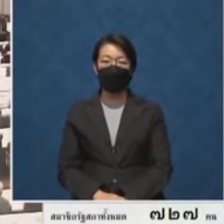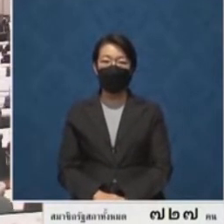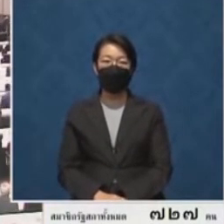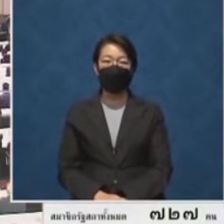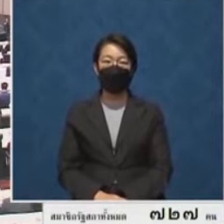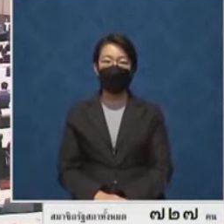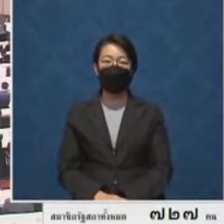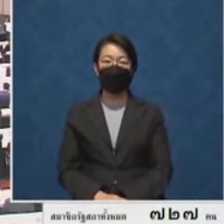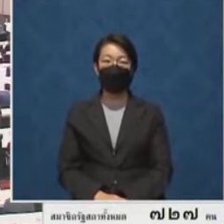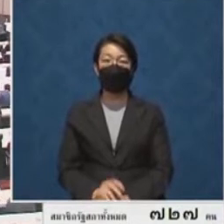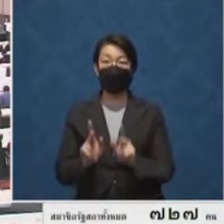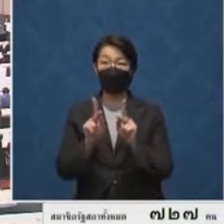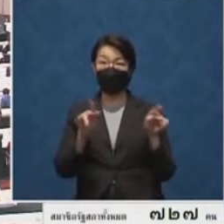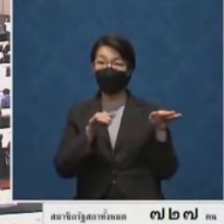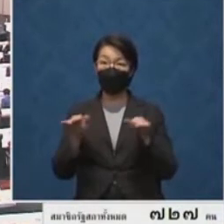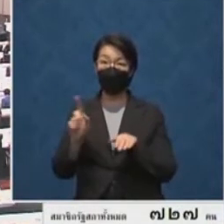กรรมการพร้อมไหมครับ